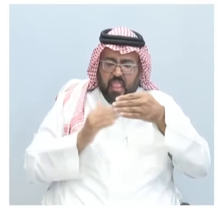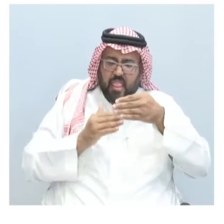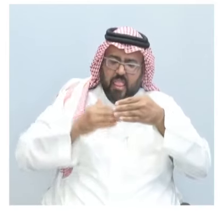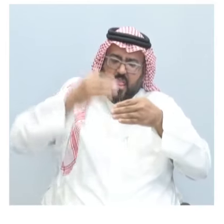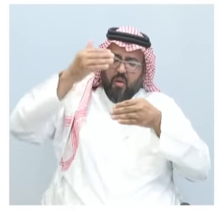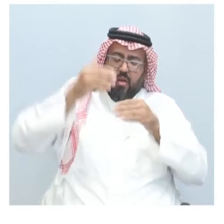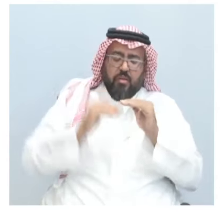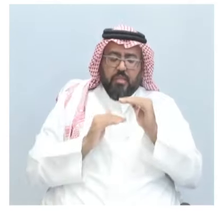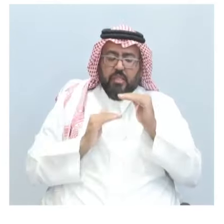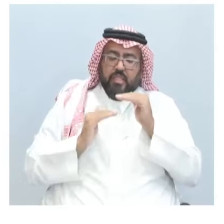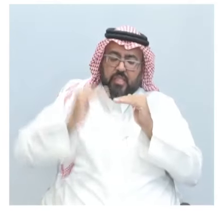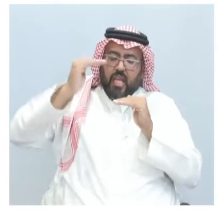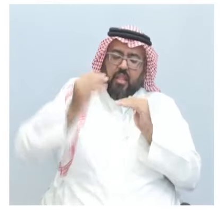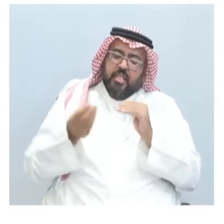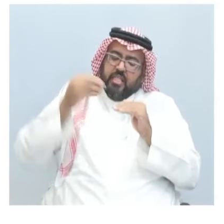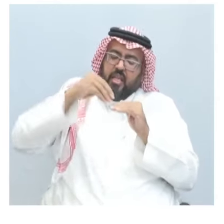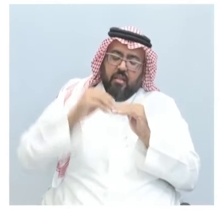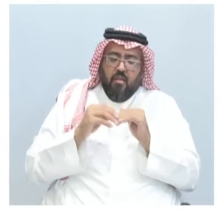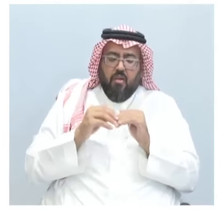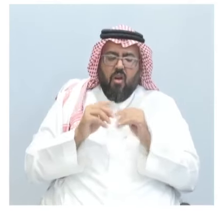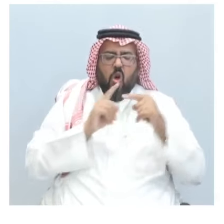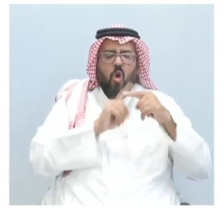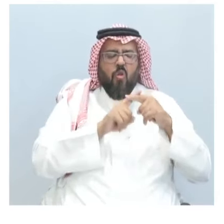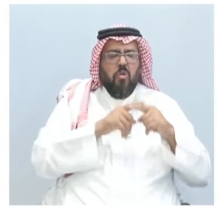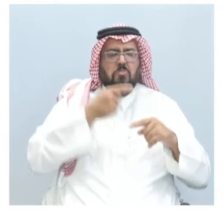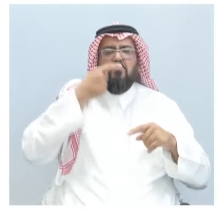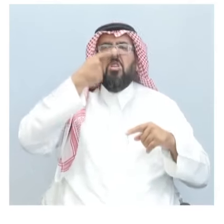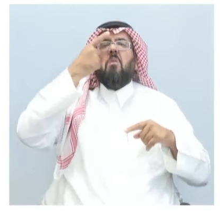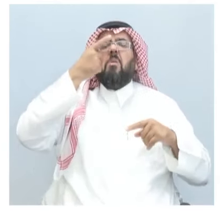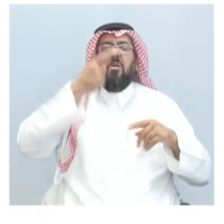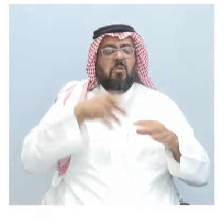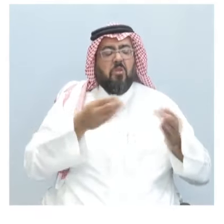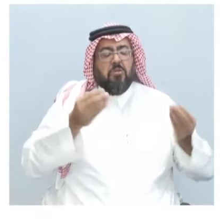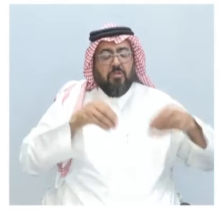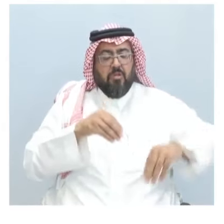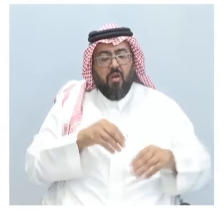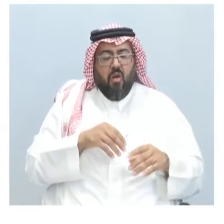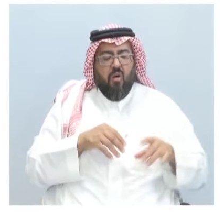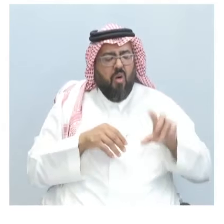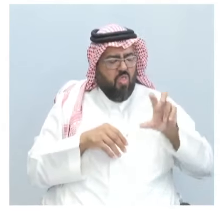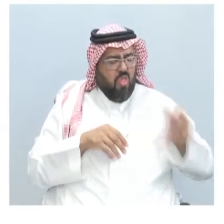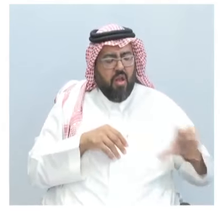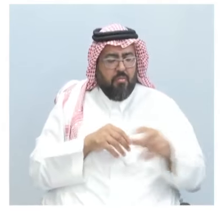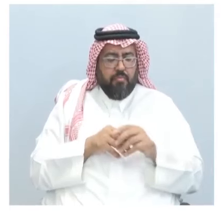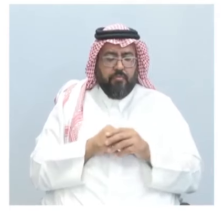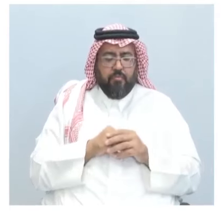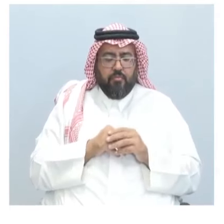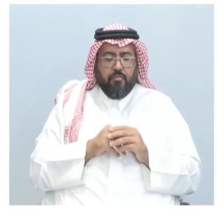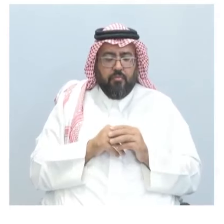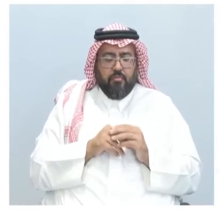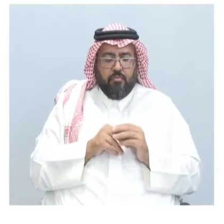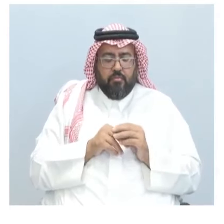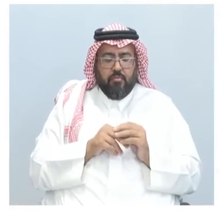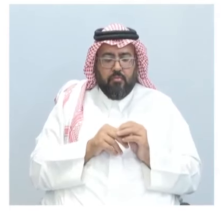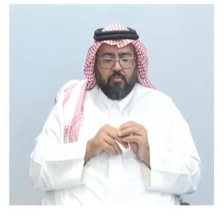ممتاز تجاوز الحد في الكفر والطغيان والبغي والظلم احسنتم